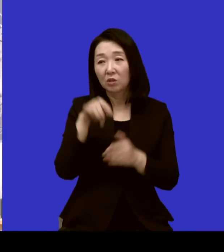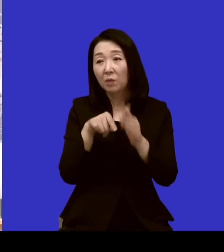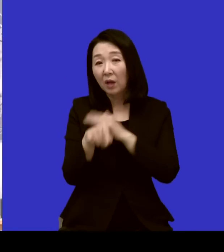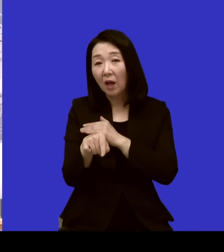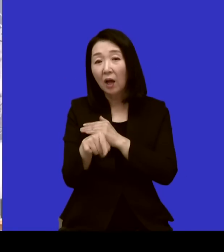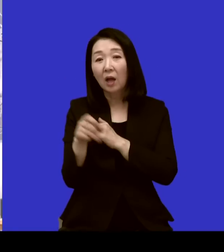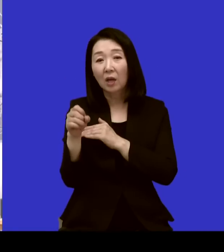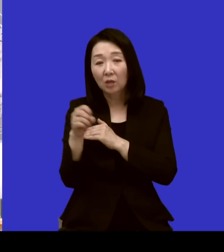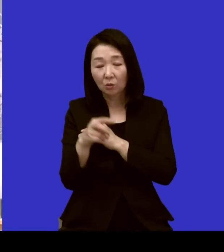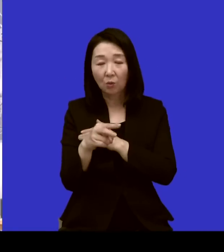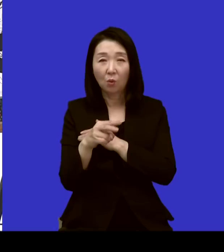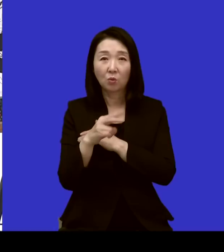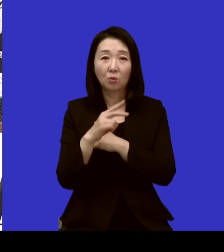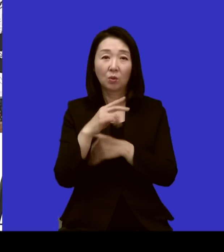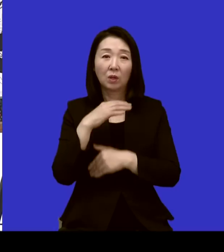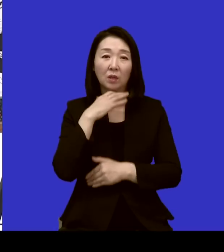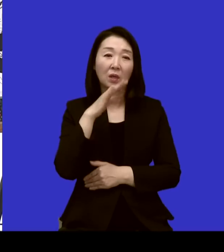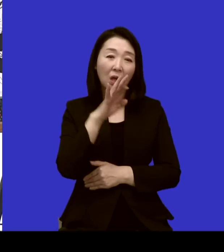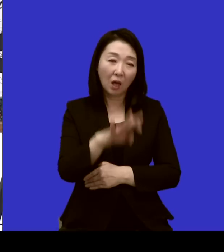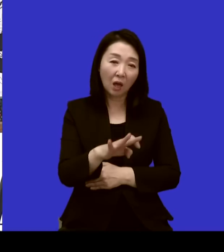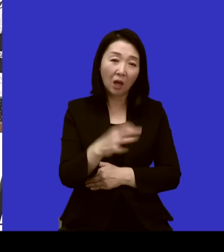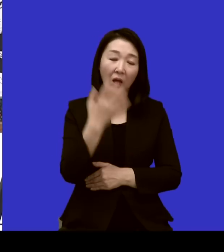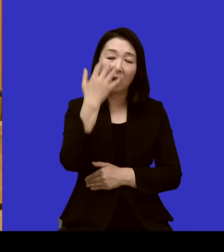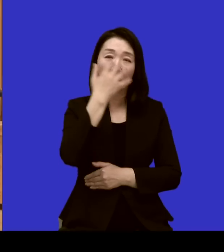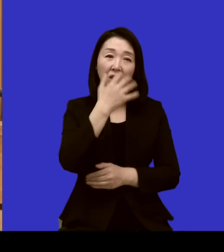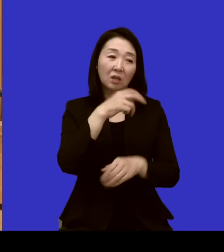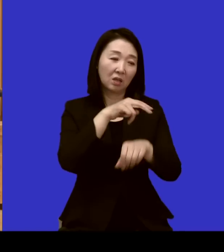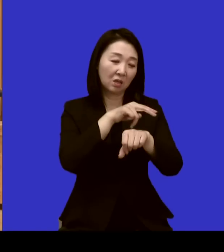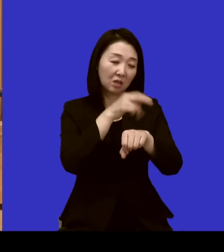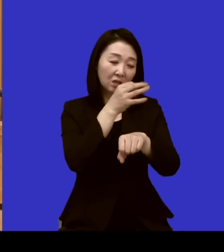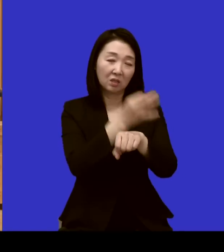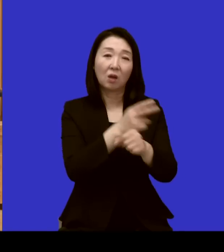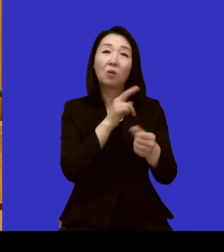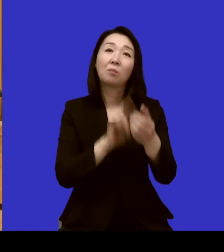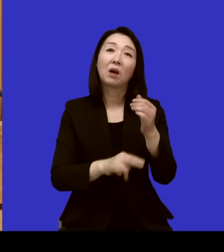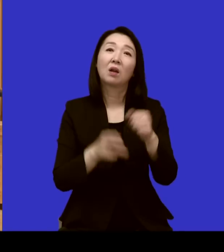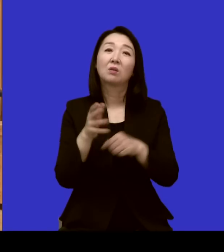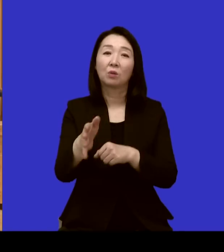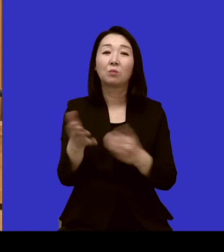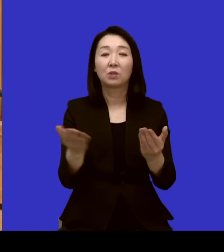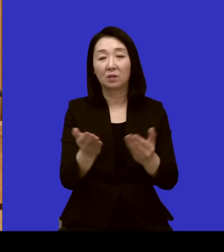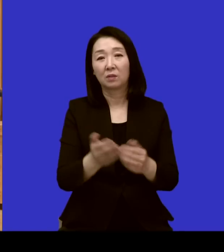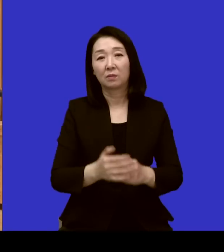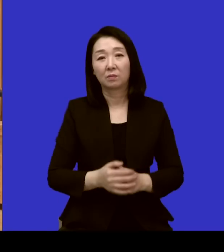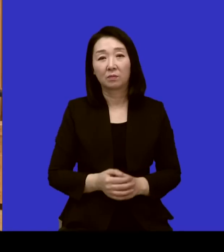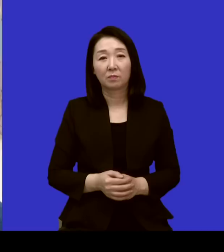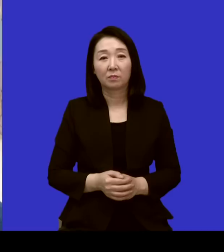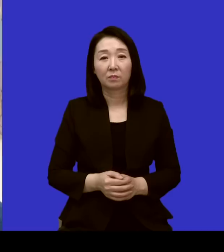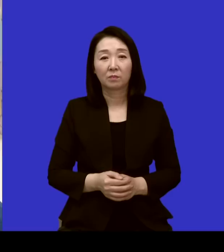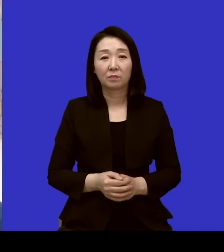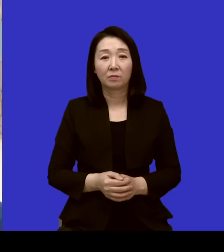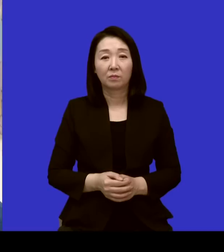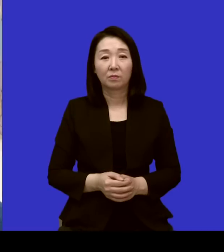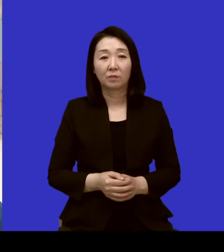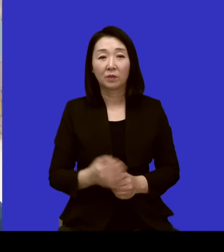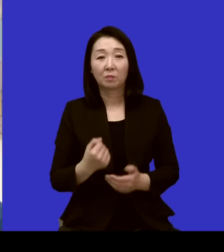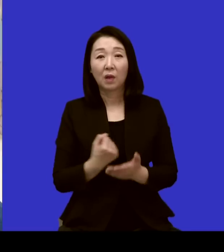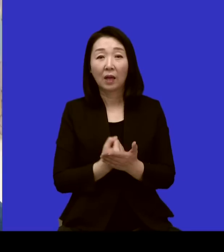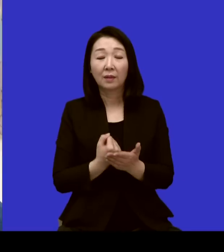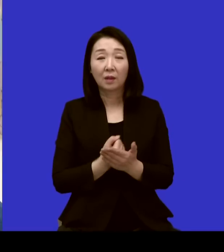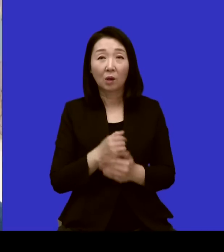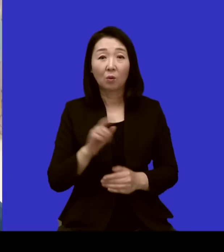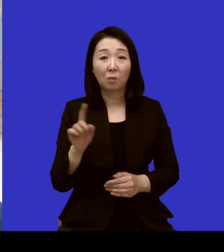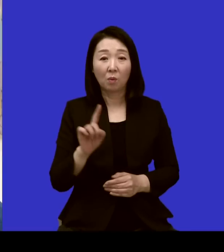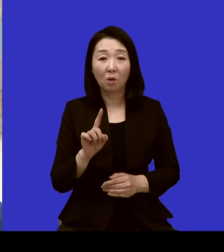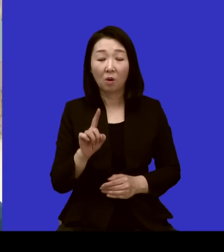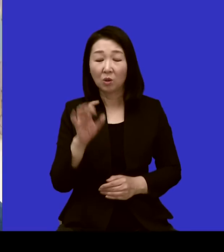미성년 성매매를 이제 전문적으로 하는 이제 그런 일들을 하고 있더라고요. 근데 이게 너무 안타까운